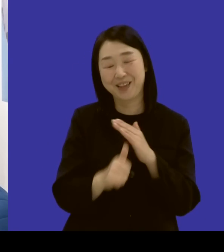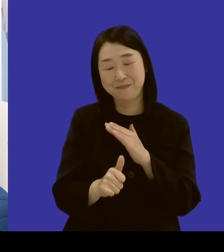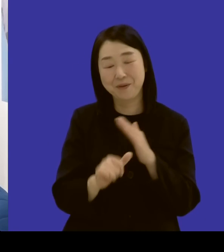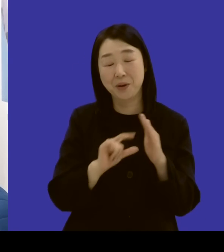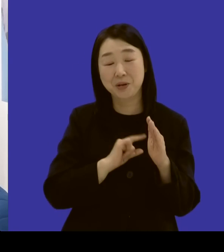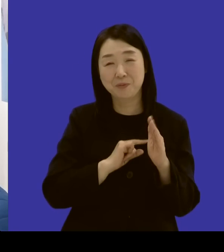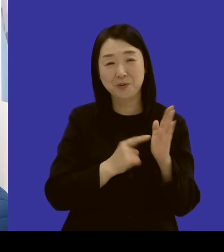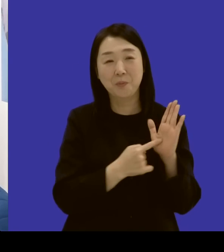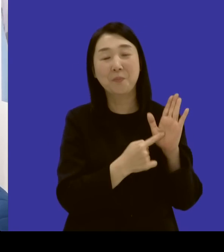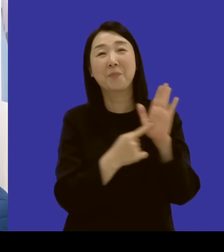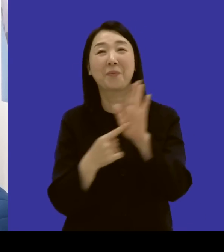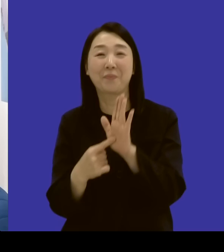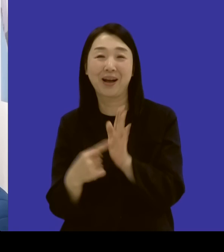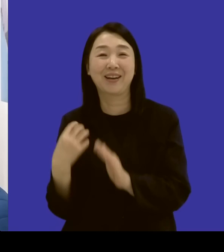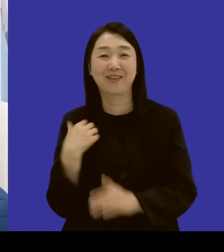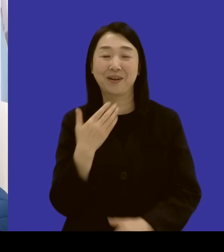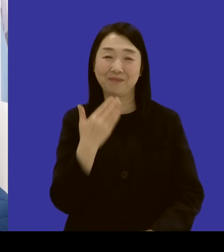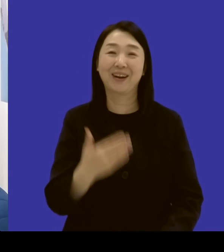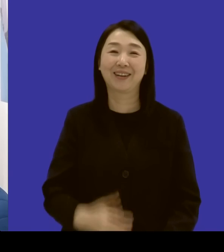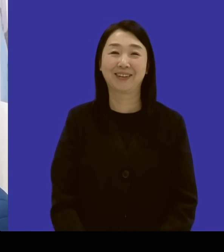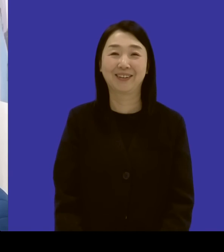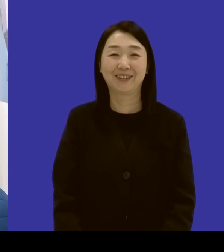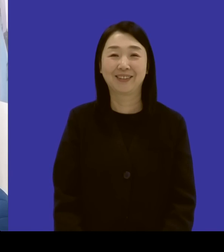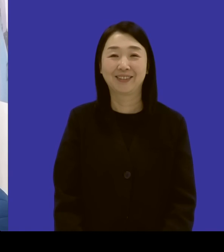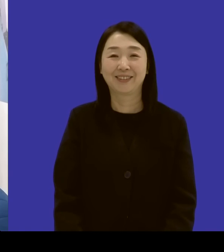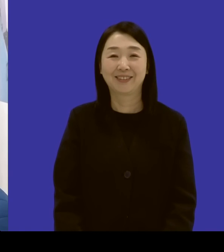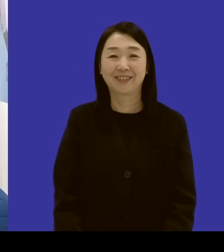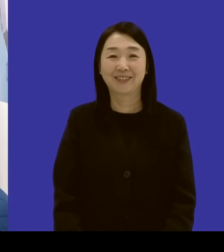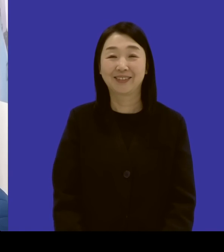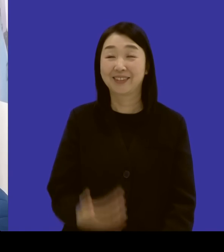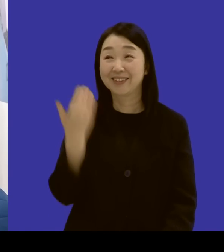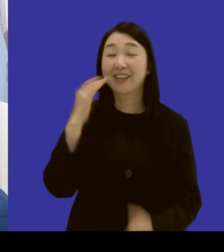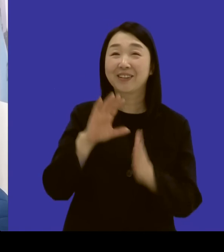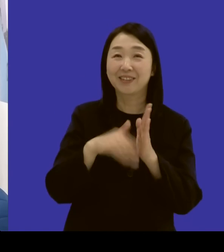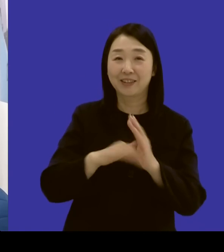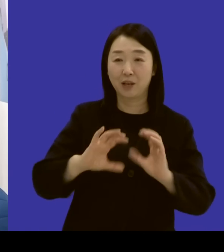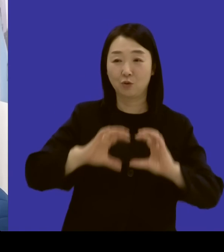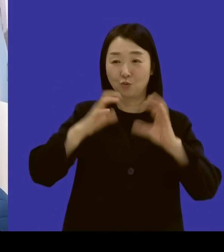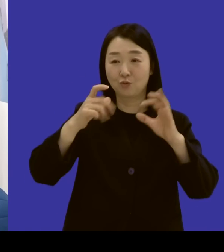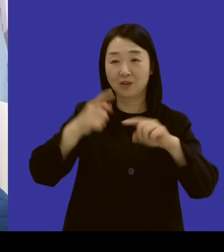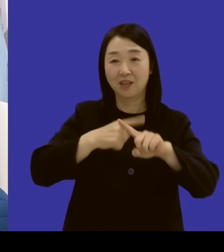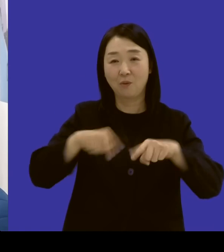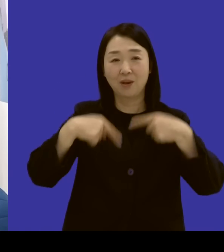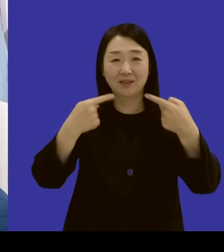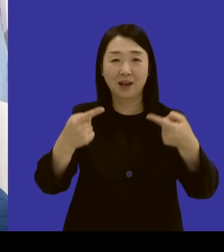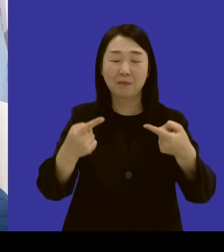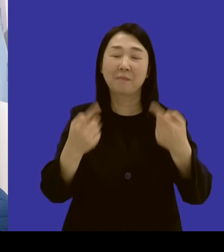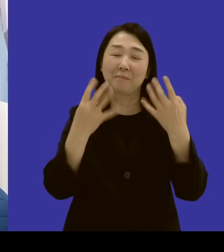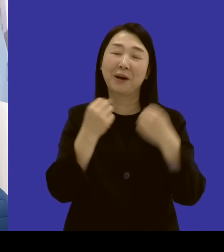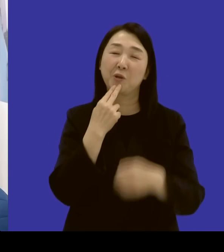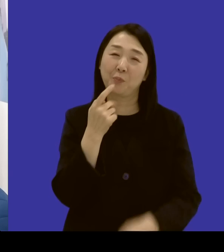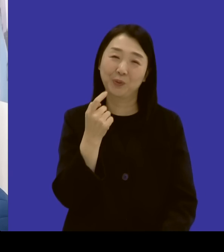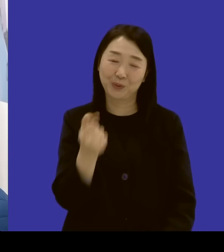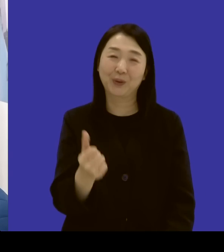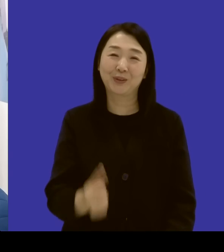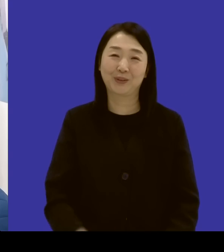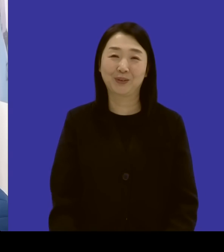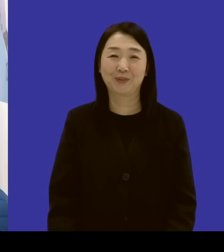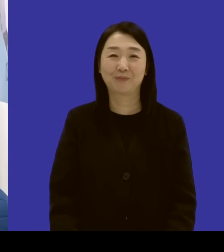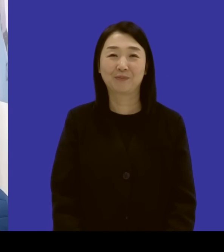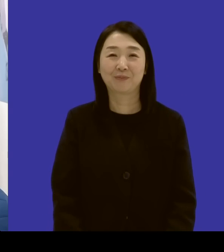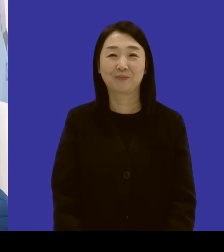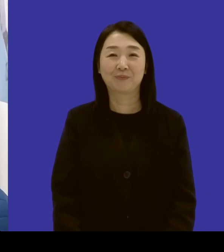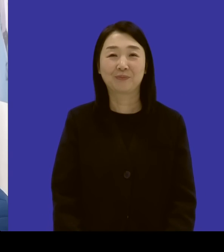조금 알리는 그런 역할을 했었다고 할 수 있죠. 그리고 그 당시에는 예. 국제 콩쿠르를 하는 사람들이 많지 많지 않아서 않았을 예, 그래서